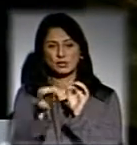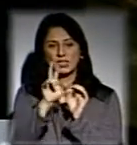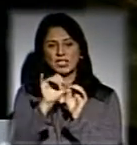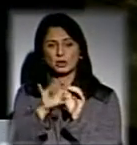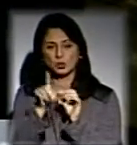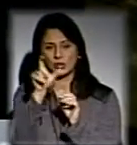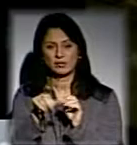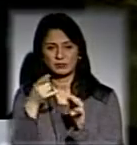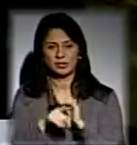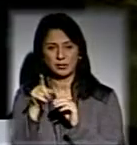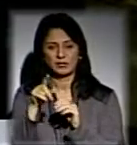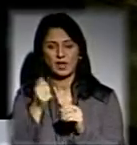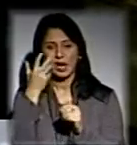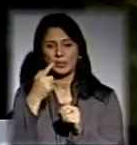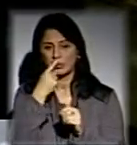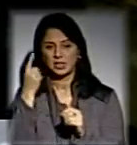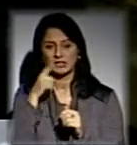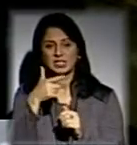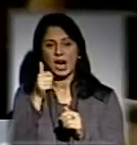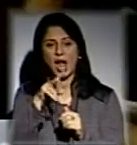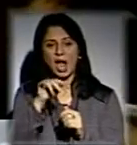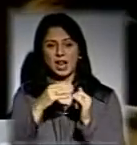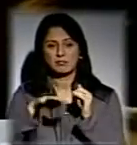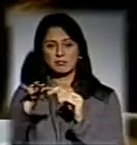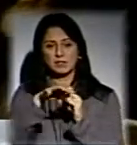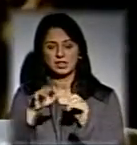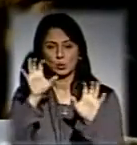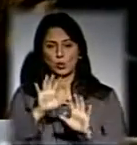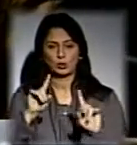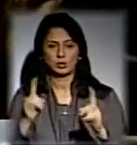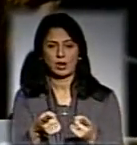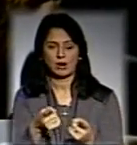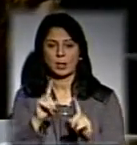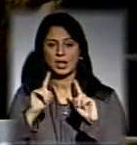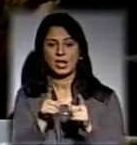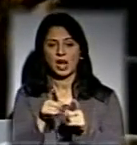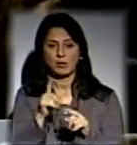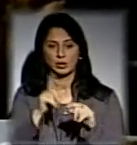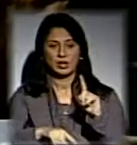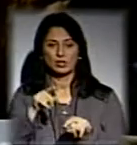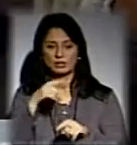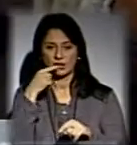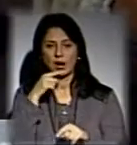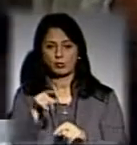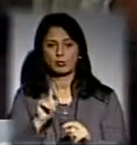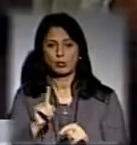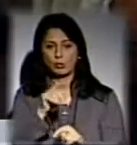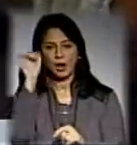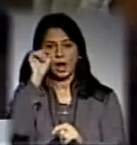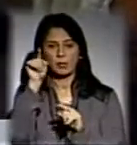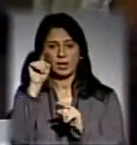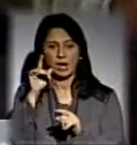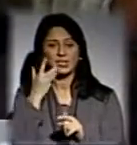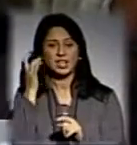საწულუკიძეოს მკვიდრები რამდენიმე დღის წინ ოკუპირებული გალის მიმდებარე ტერიტორიაზე უკანონოდ დააკავეს. დაკავებულების ახლობლების ინფორმაციით ისინი